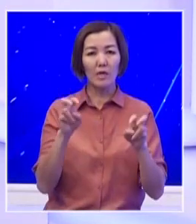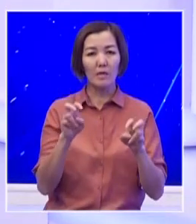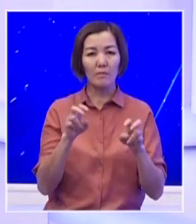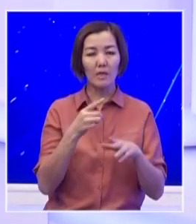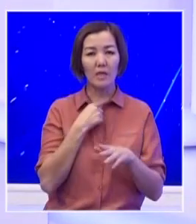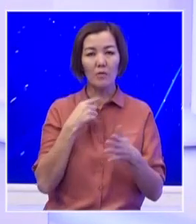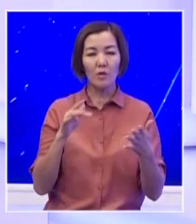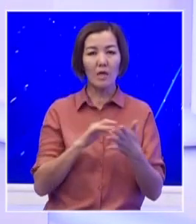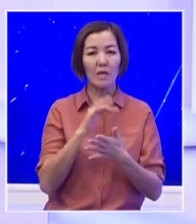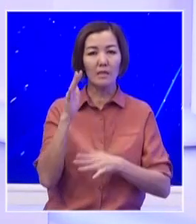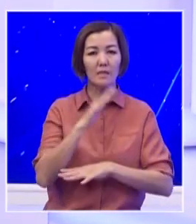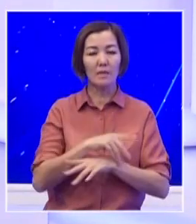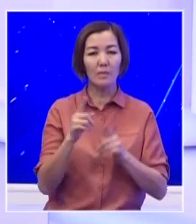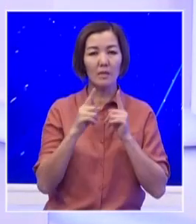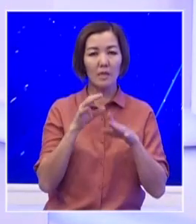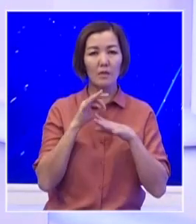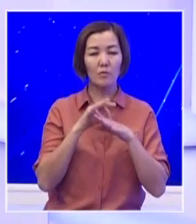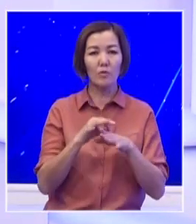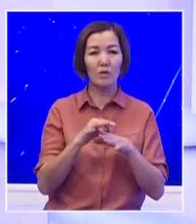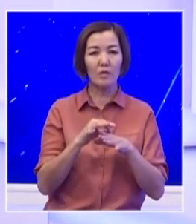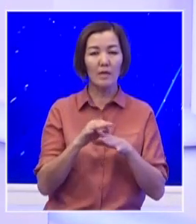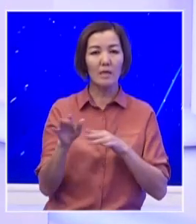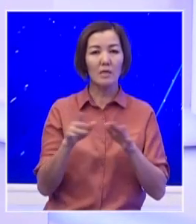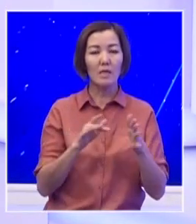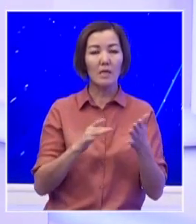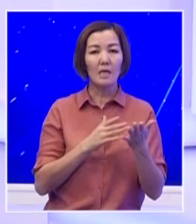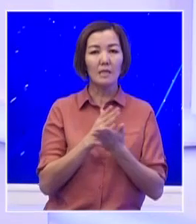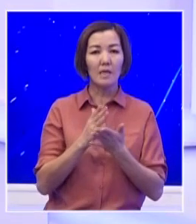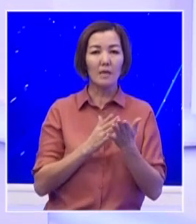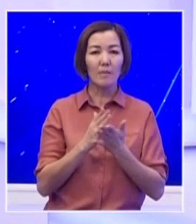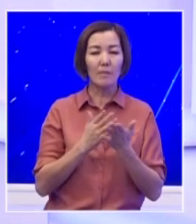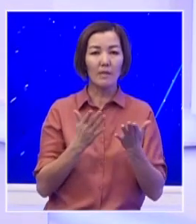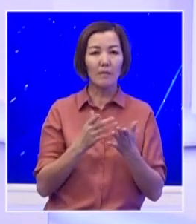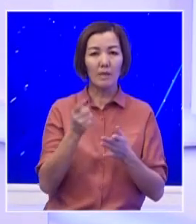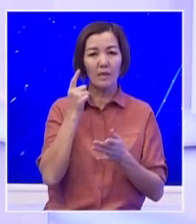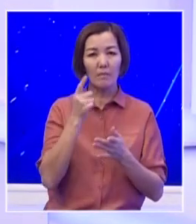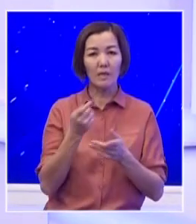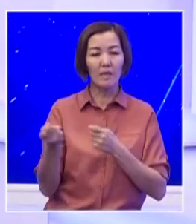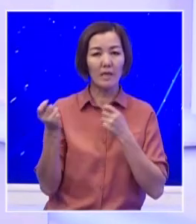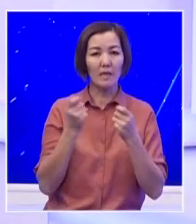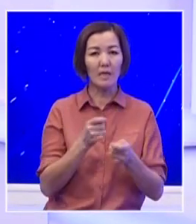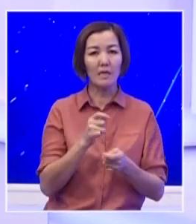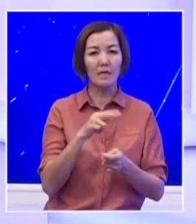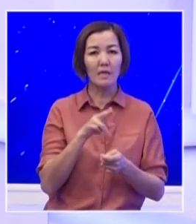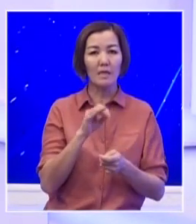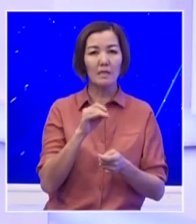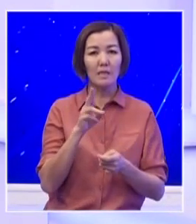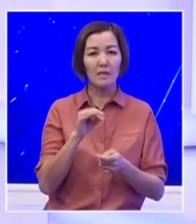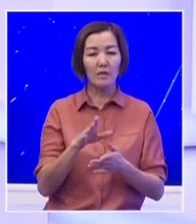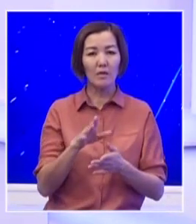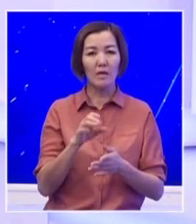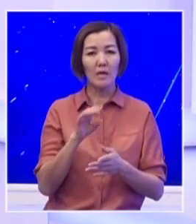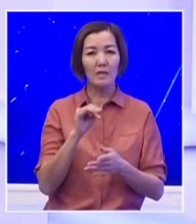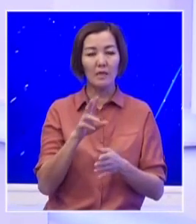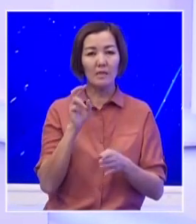Талдықорған қаласында семинар-тренинг өтті. Аталмыш шараға сала мамандарымен қатар Германиядан сарапшы Динке Лакер Йорк